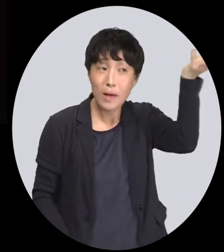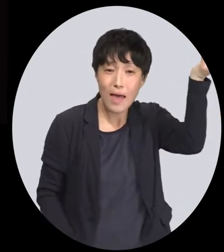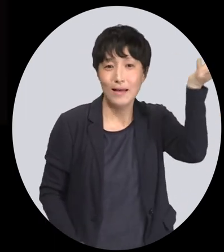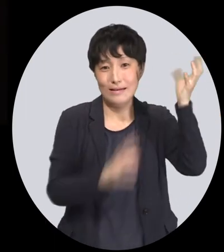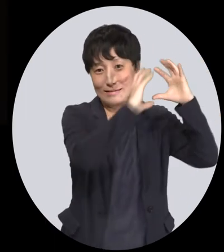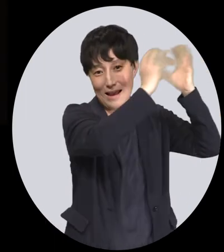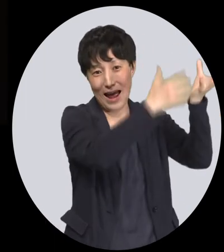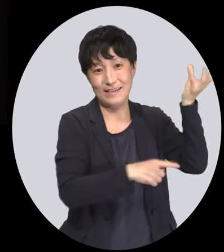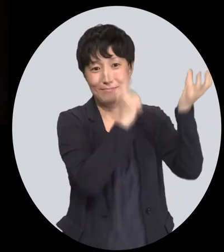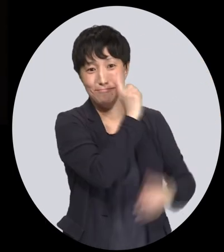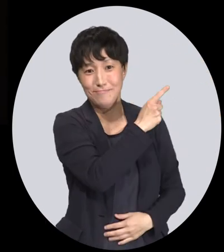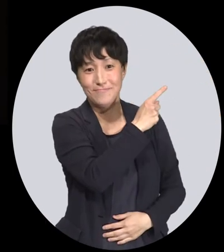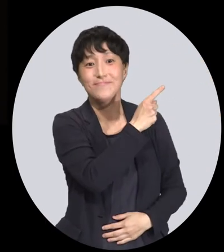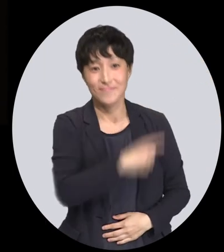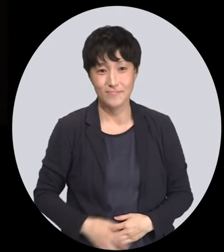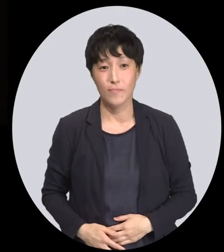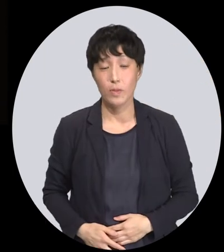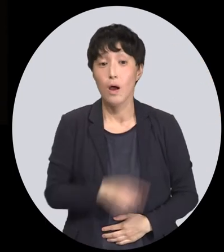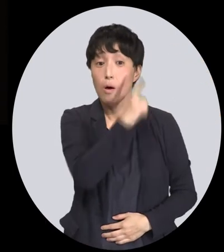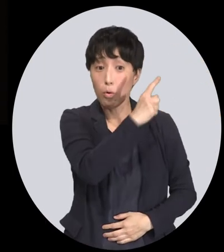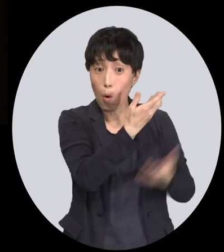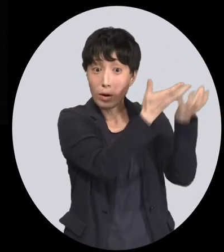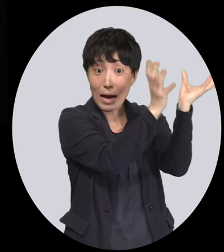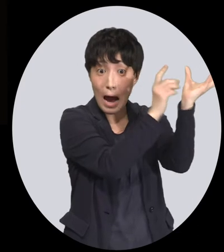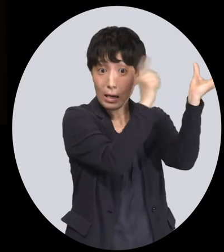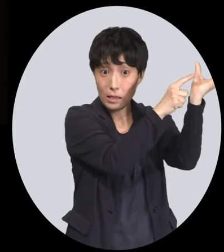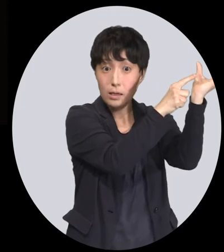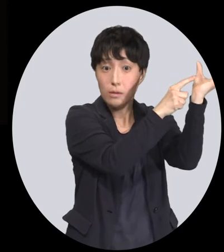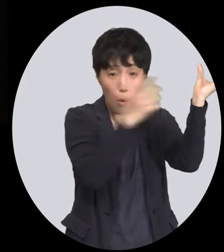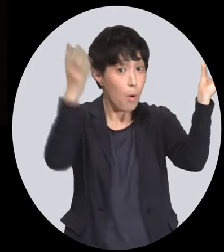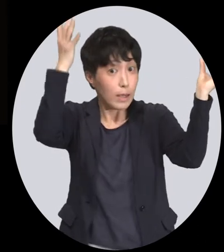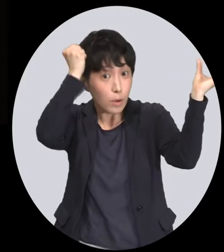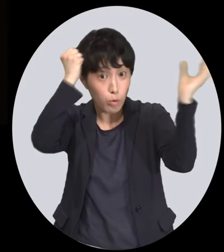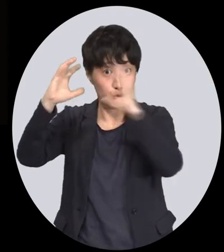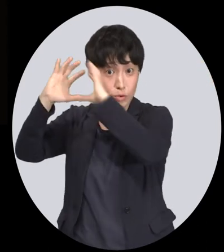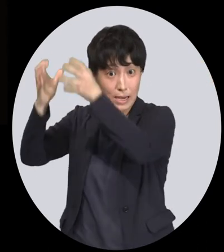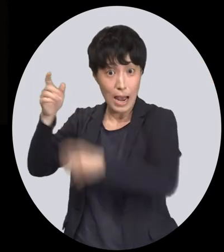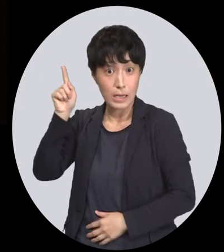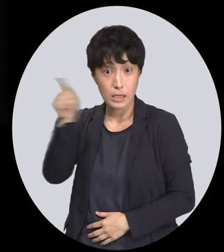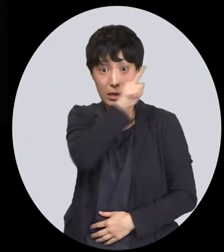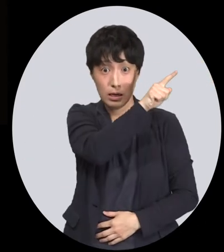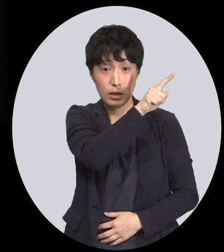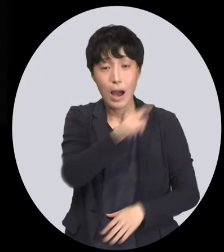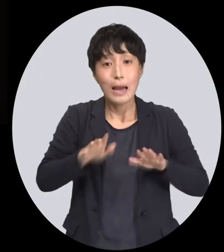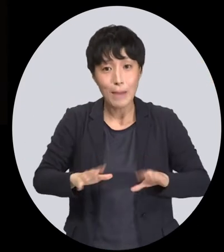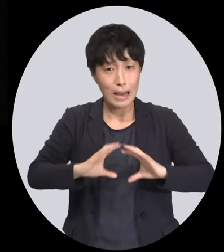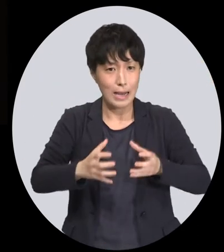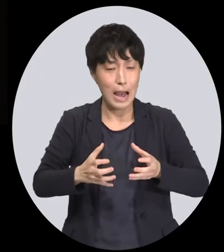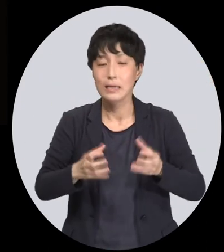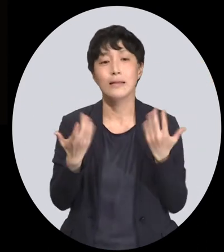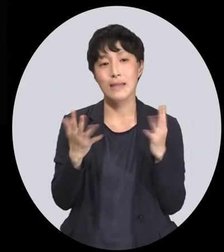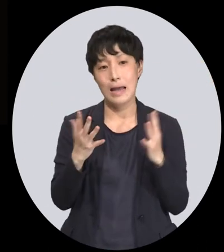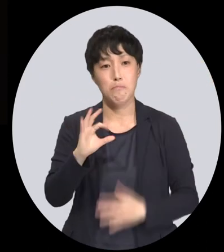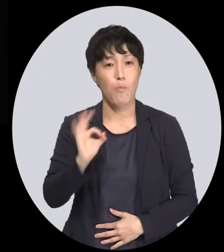記憶のなんていうのかなコアは伊佐みたいなところでその2つがグラデーションでこう混じり合うような